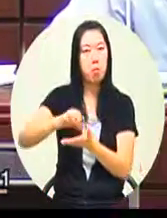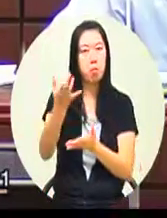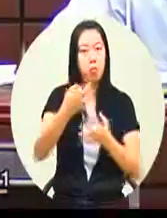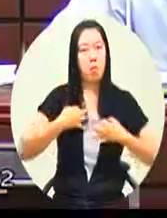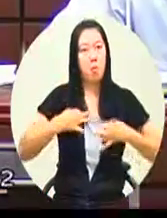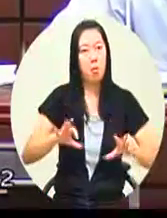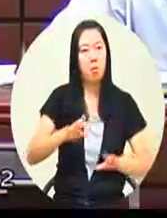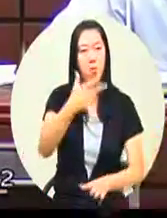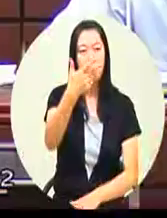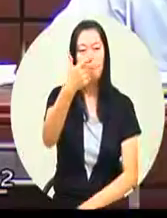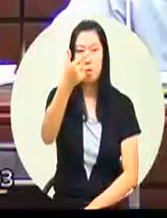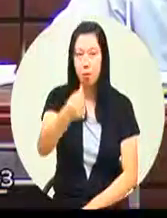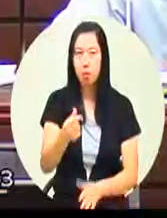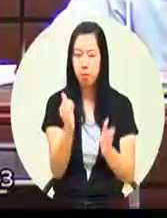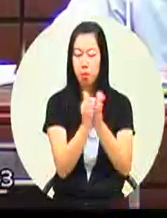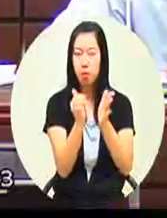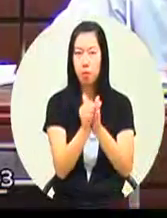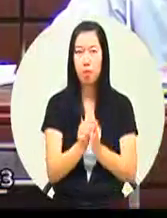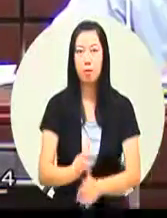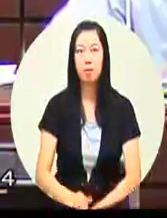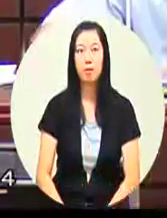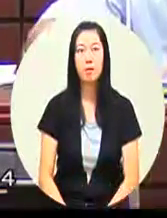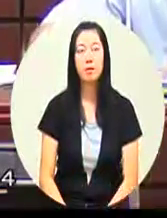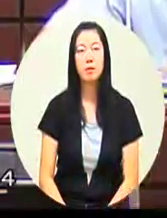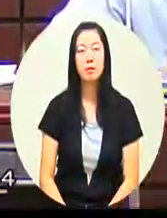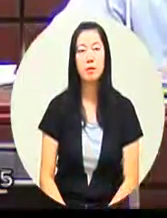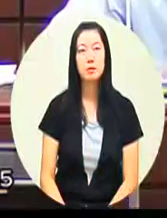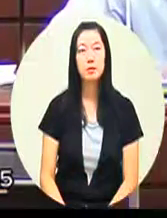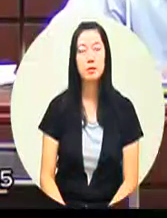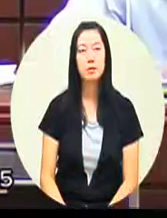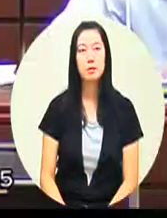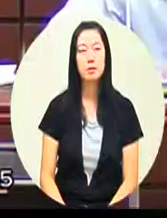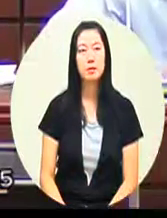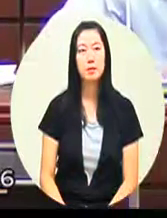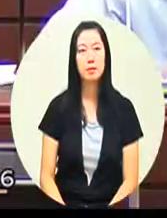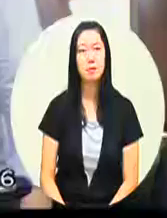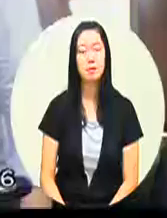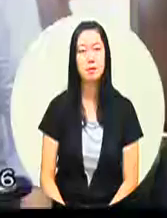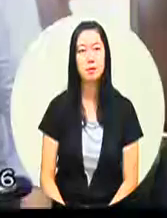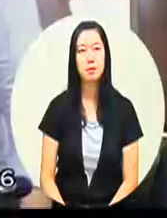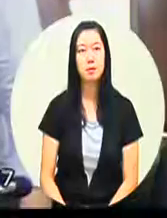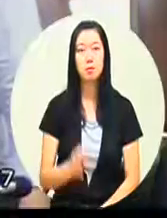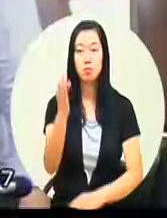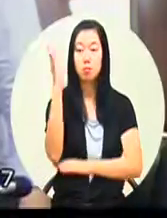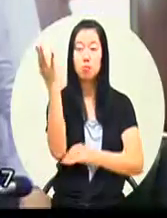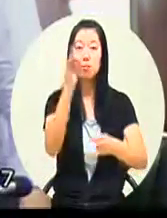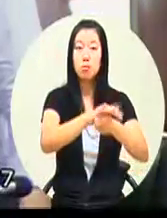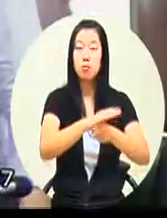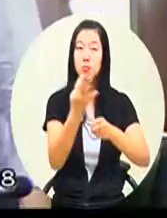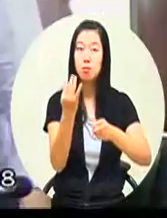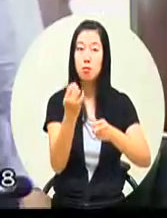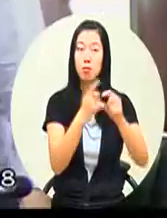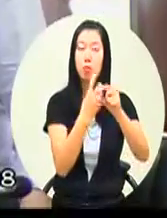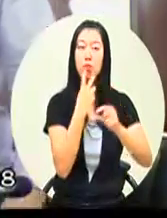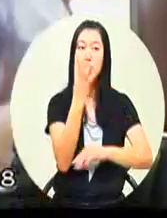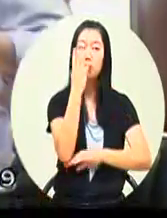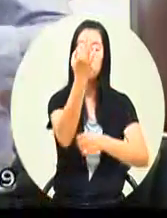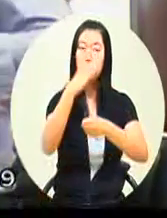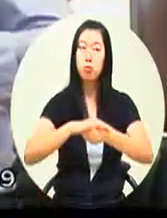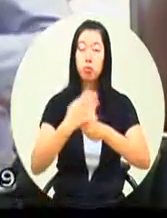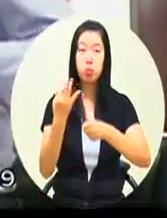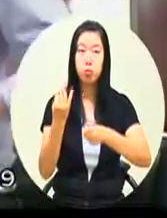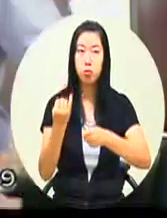8亿。 整个 ，哎。 啊，补助金是来自中央有多少？ 啊，